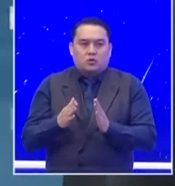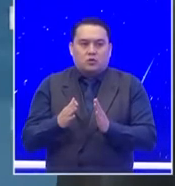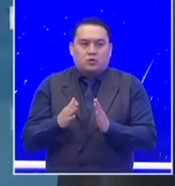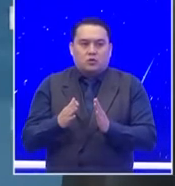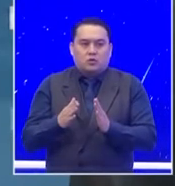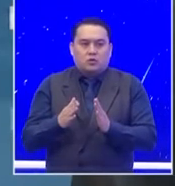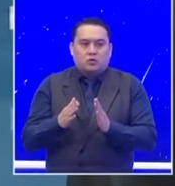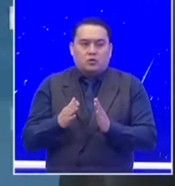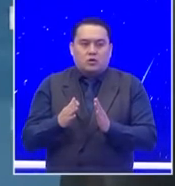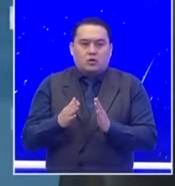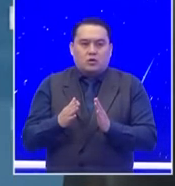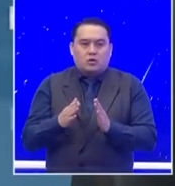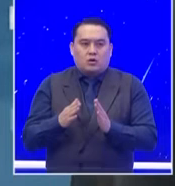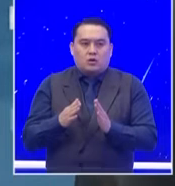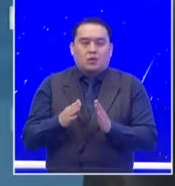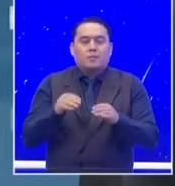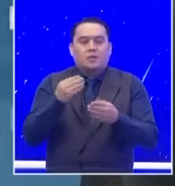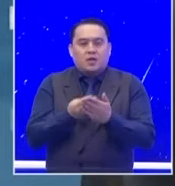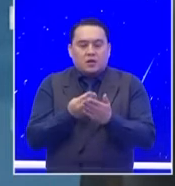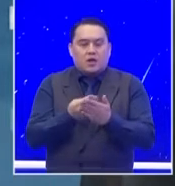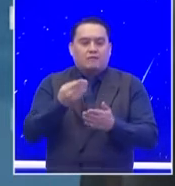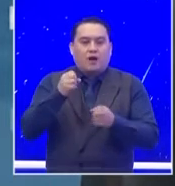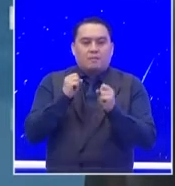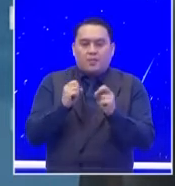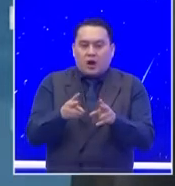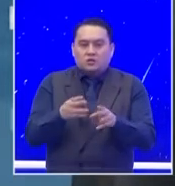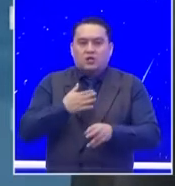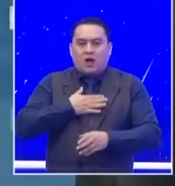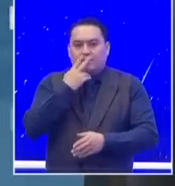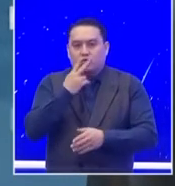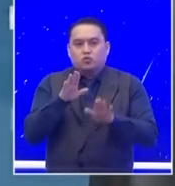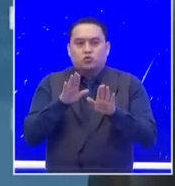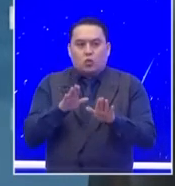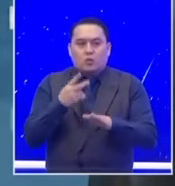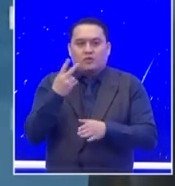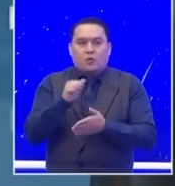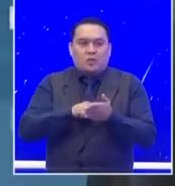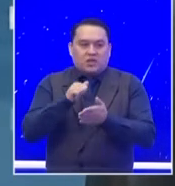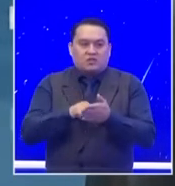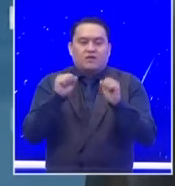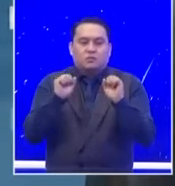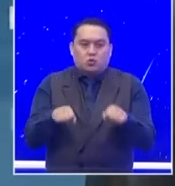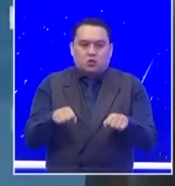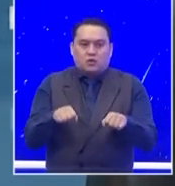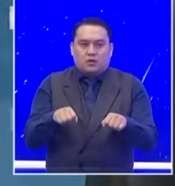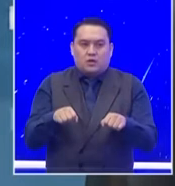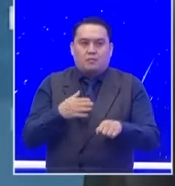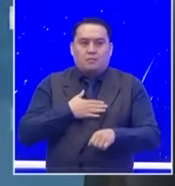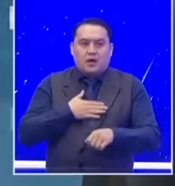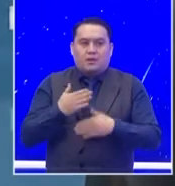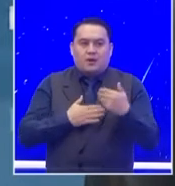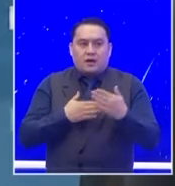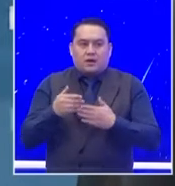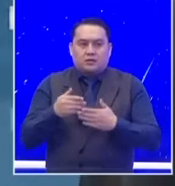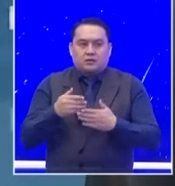углах атаки менее критических, я вижу, только по двум причинам может быть. Вот моя практика